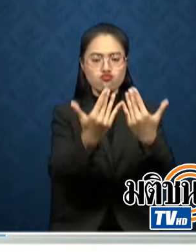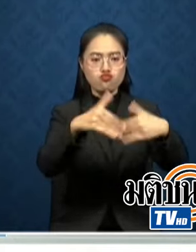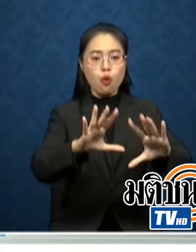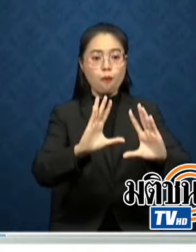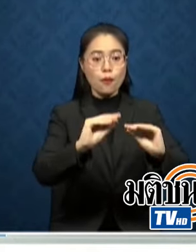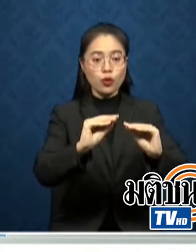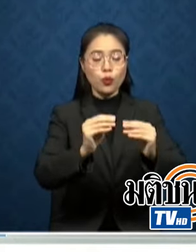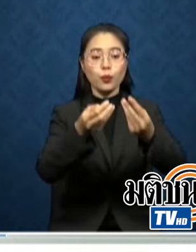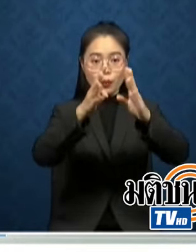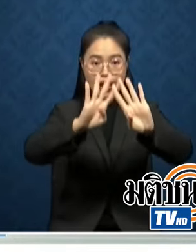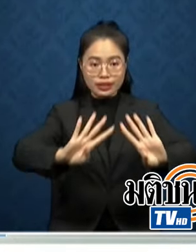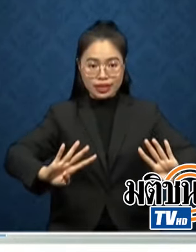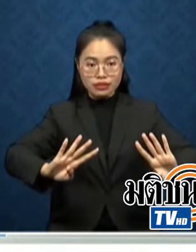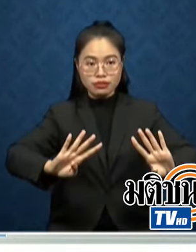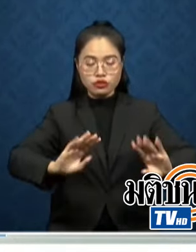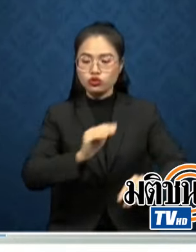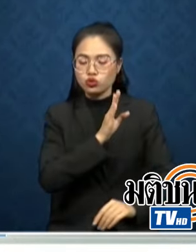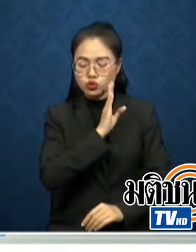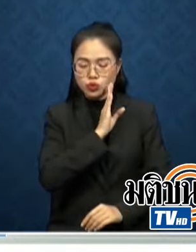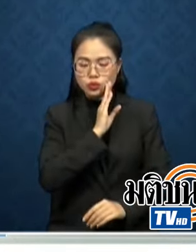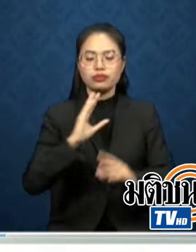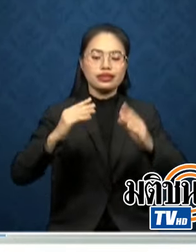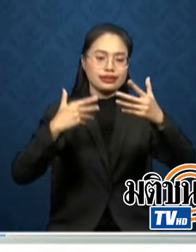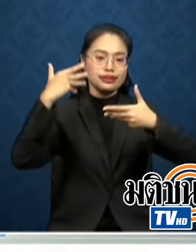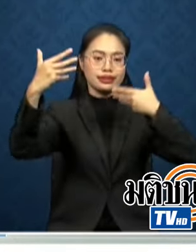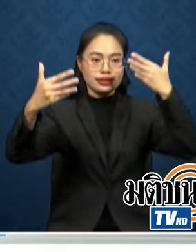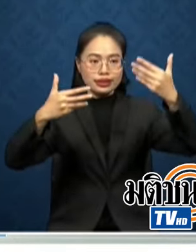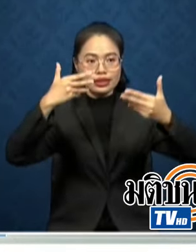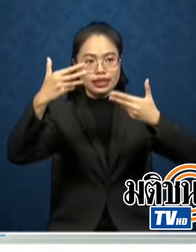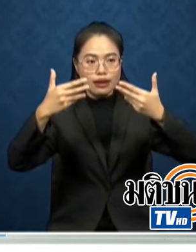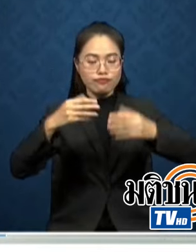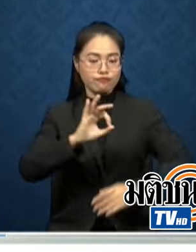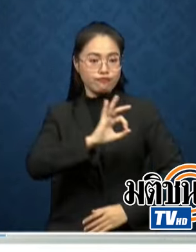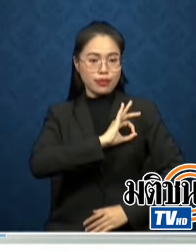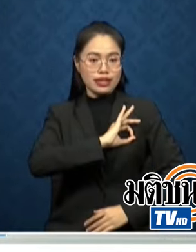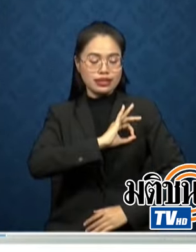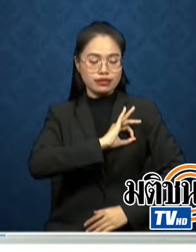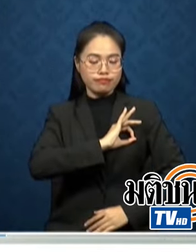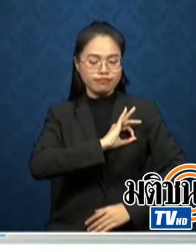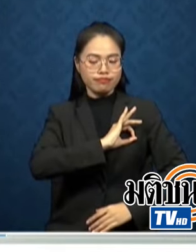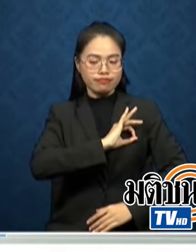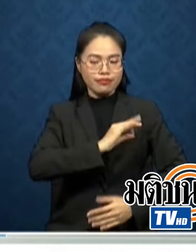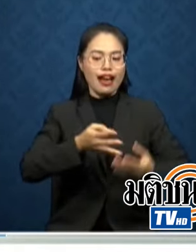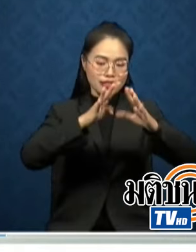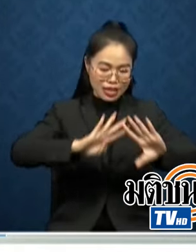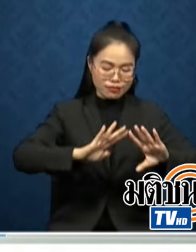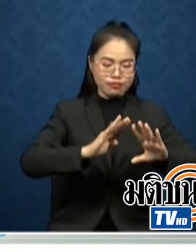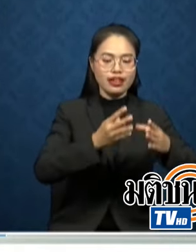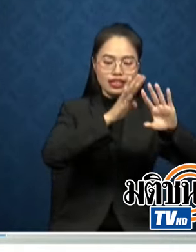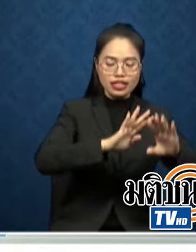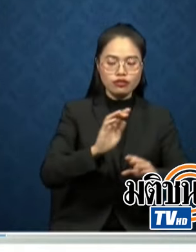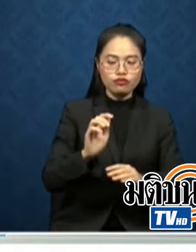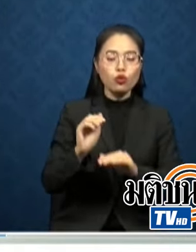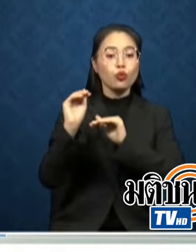าเซียนจีกับประเทศในทางมิดเดิลอีสต์หรือว่าอาเซียนออสเตรเลียนะครับแ